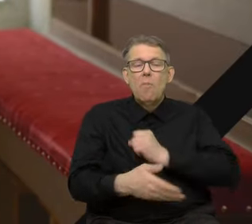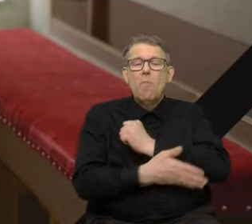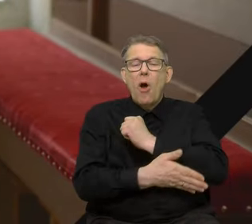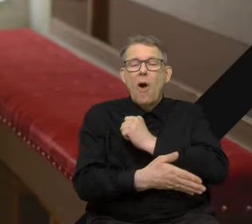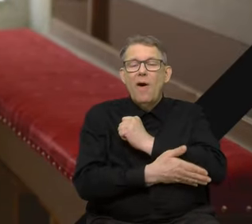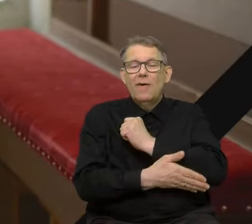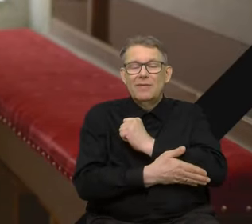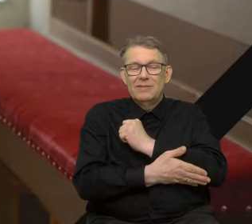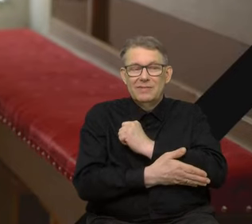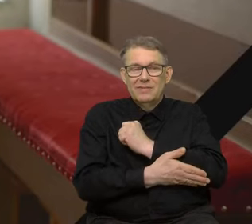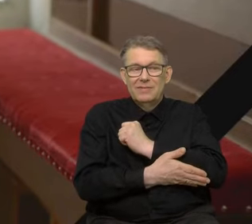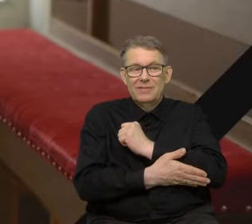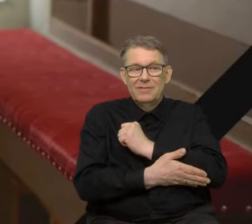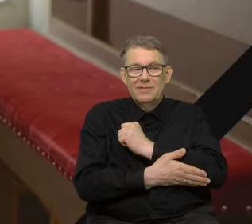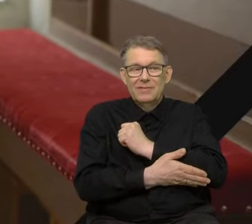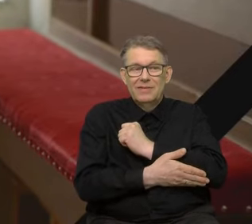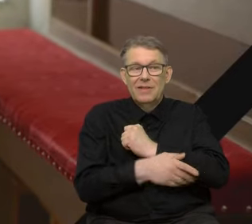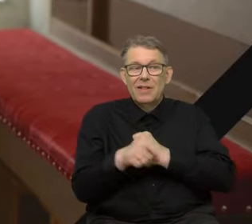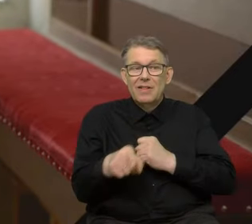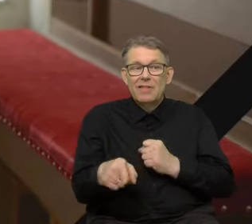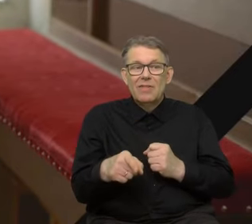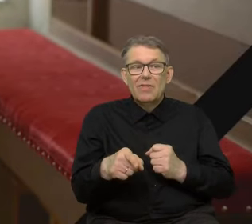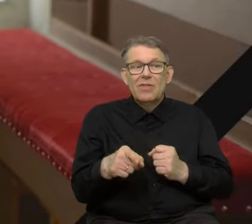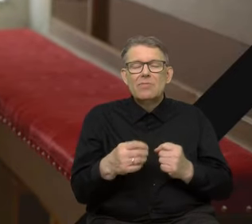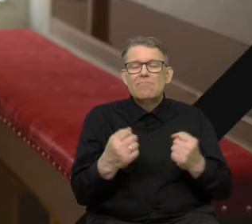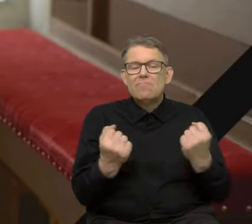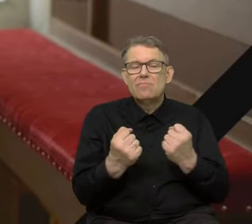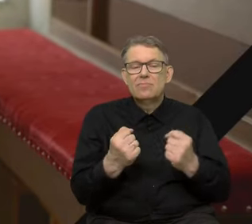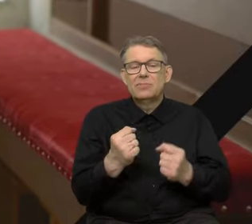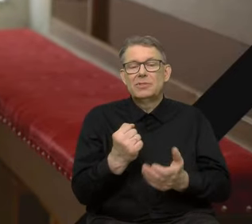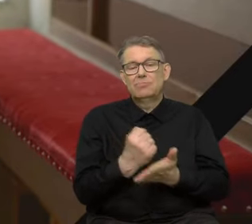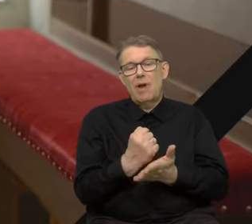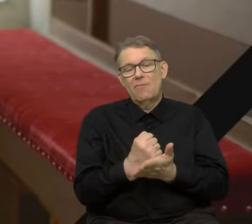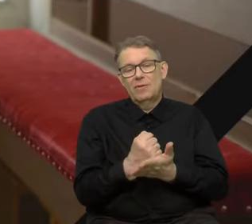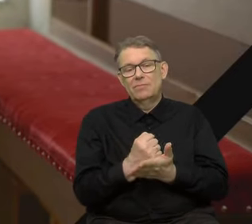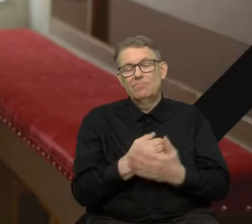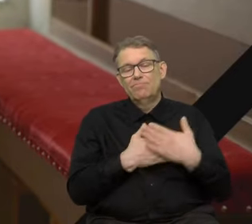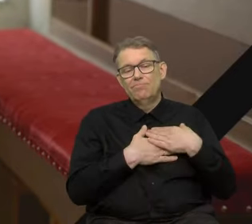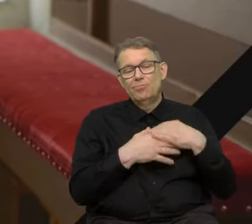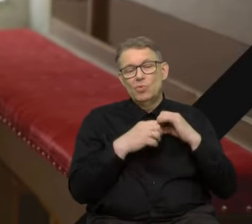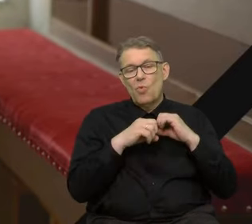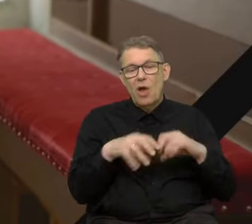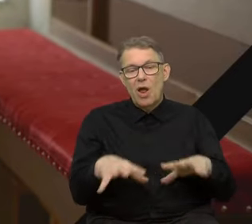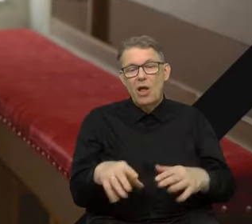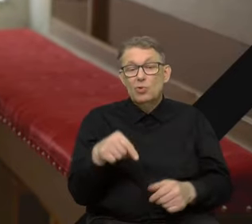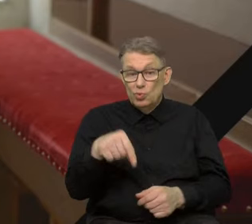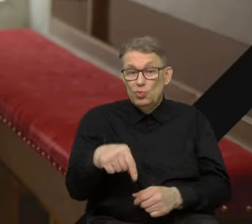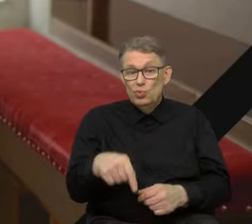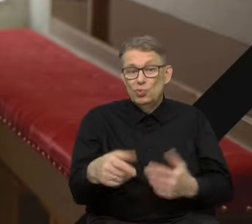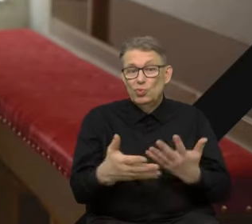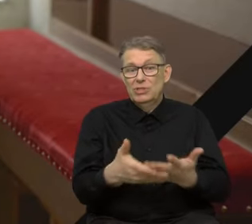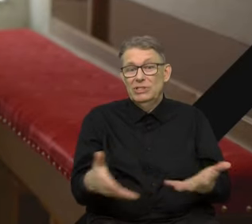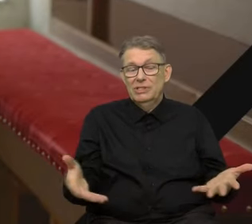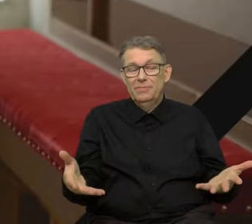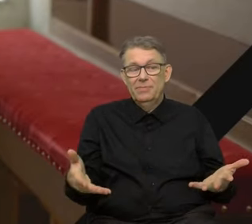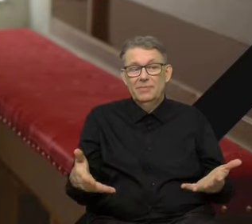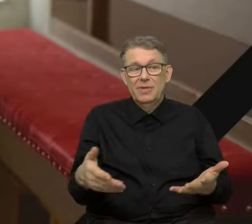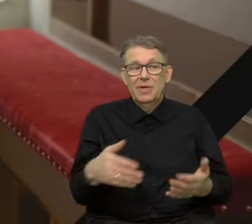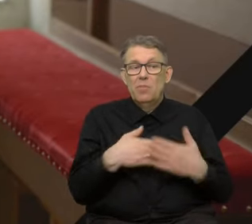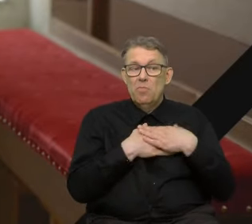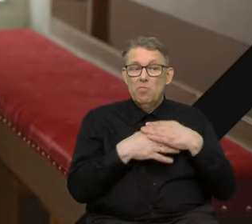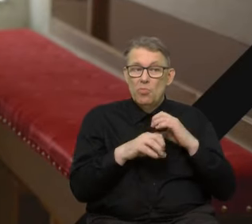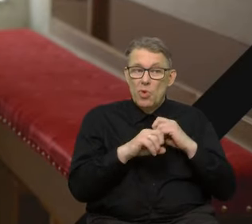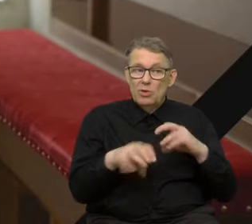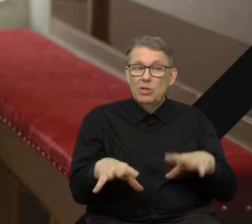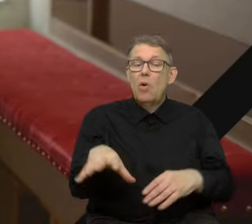podłożem tej wielkiej sprawy miłosierdzia. Tu właśnie na tej ziemi. Miłosierdzie